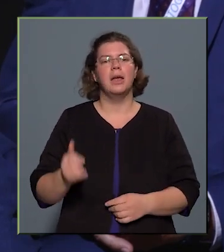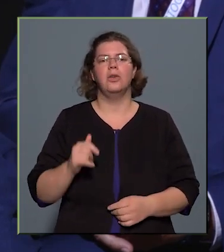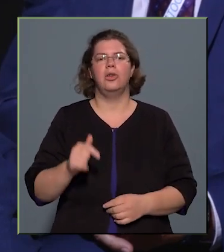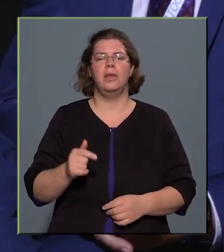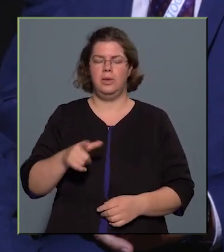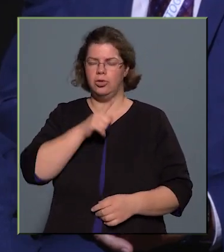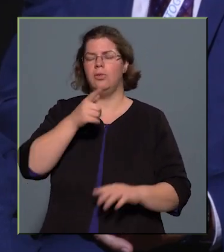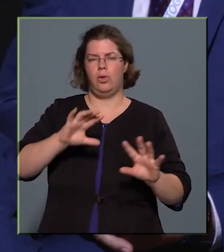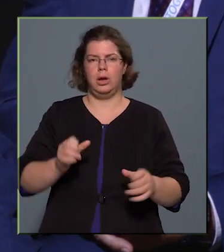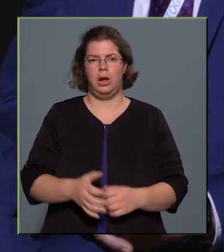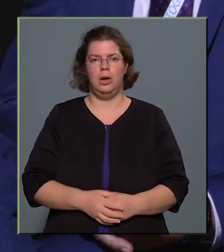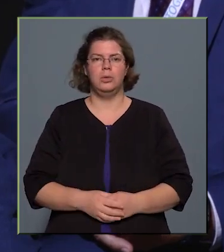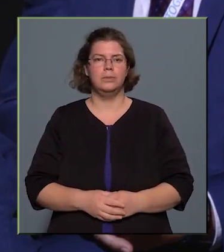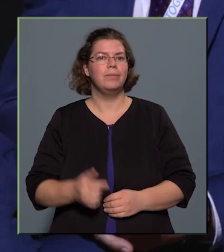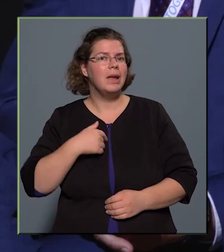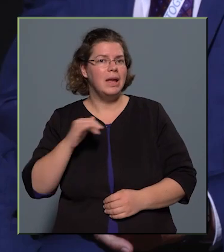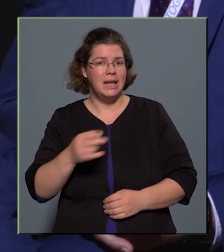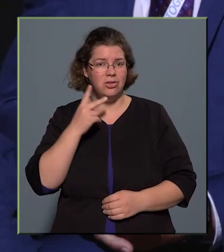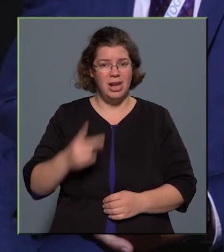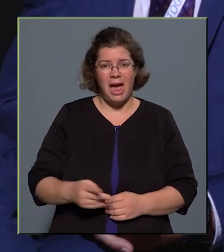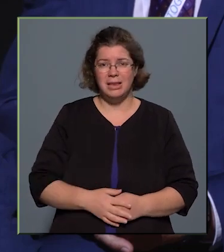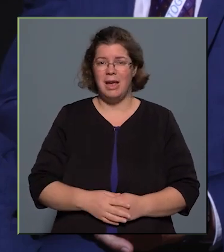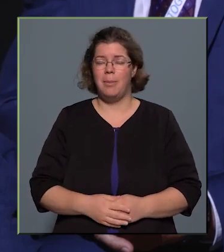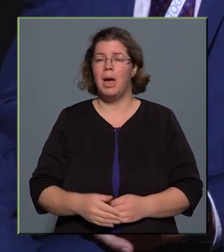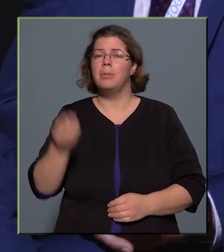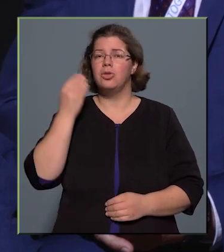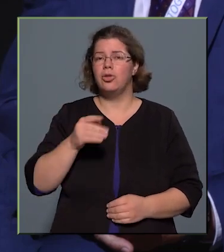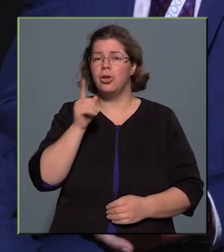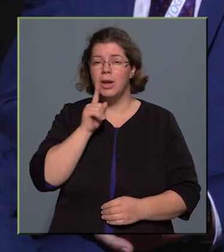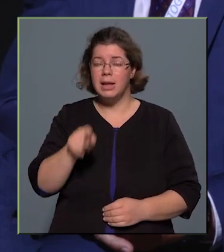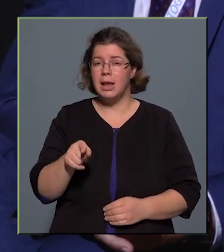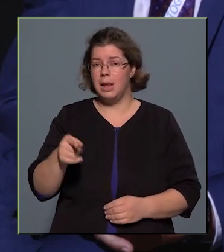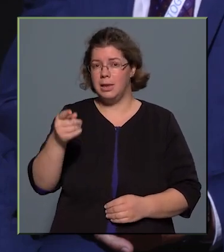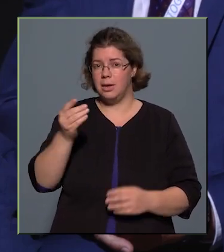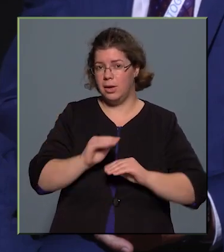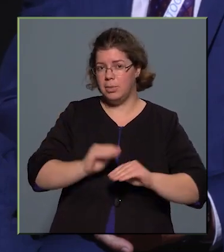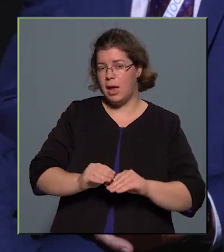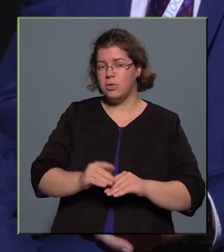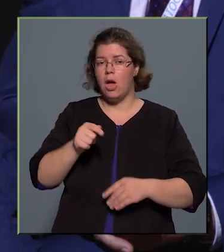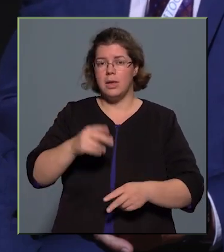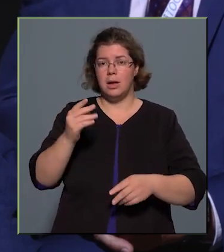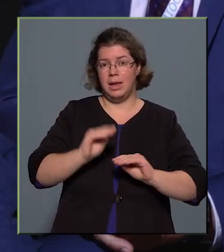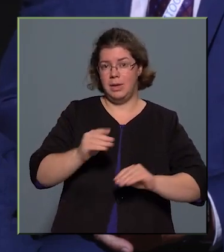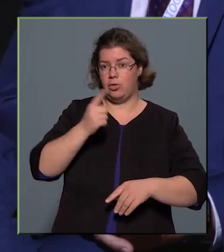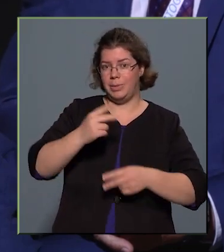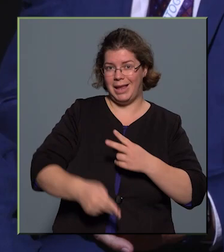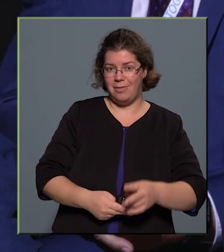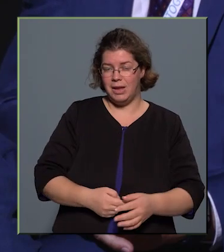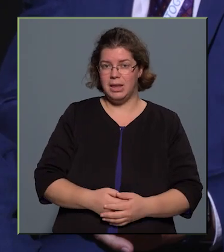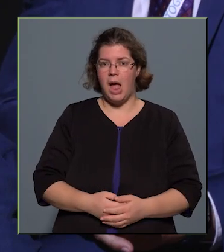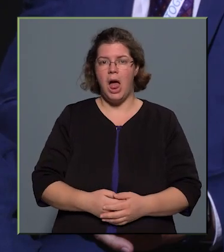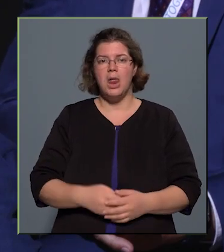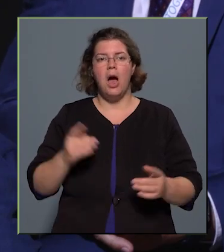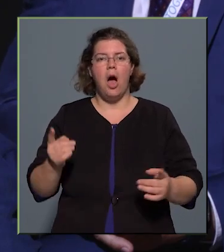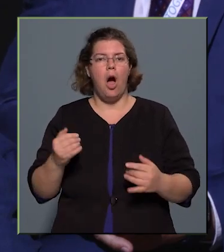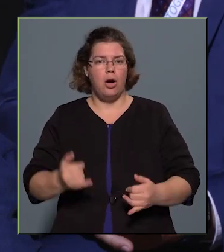ki fognak alakulni. Én is láttam ilyen mesterséges intelligenciás képzéseket, csak az a kérdés, hogy az a képzés, amire elvégzed, aktuális